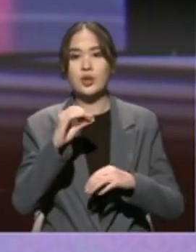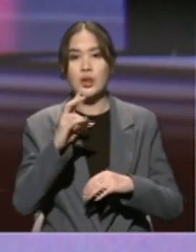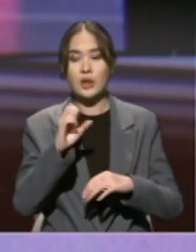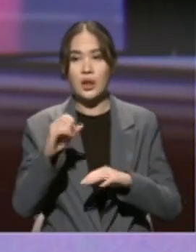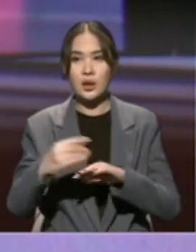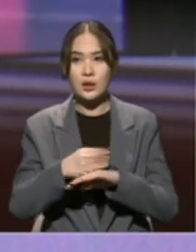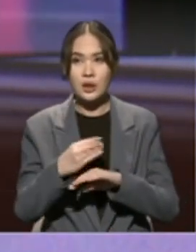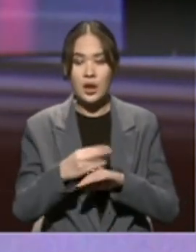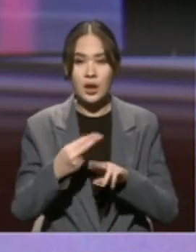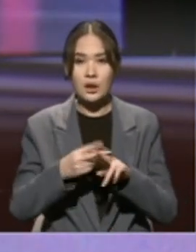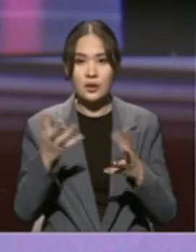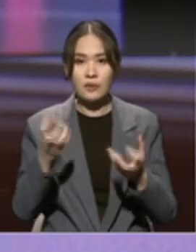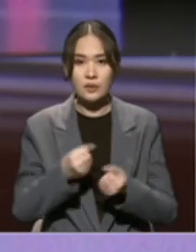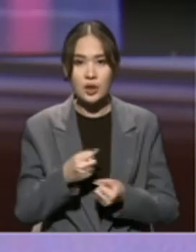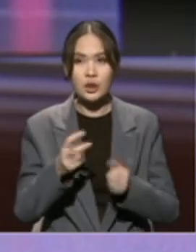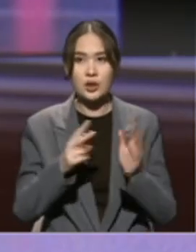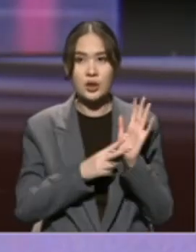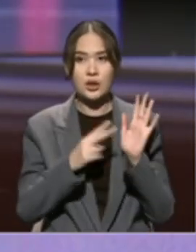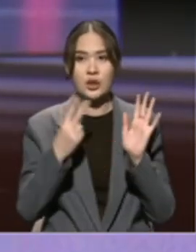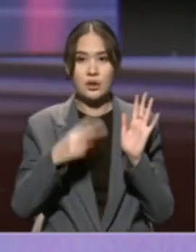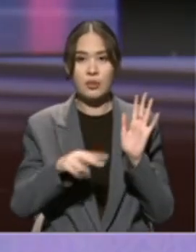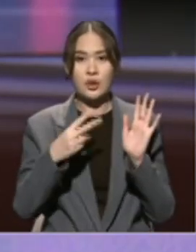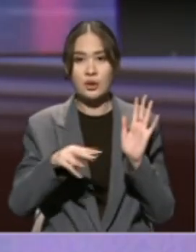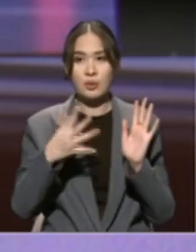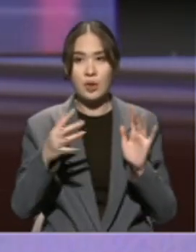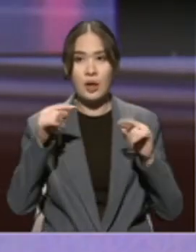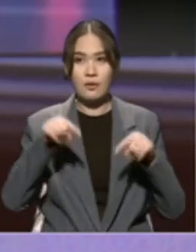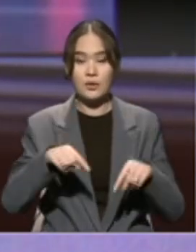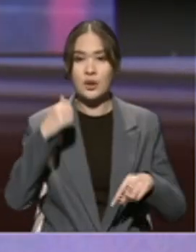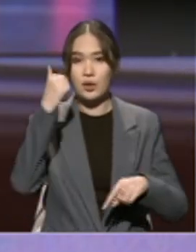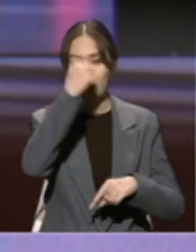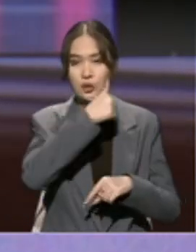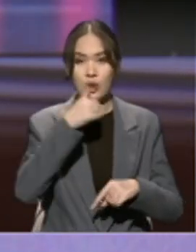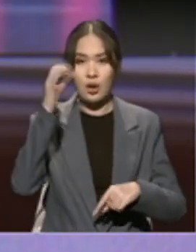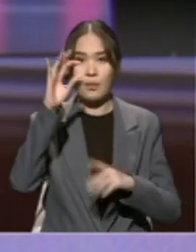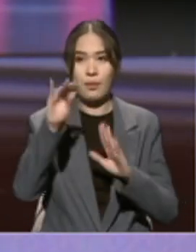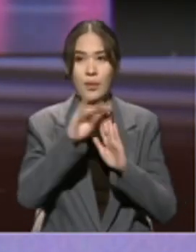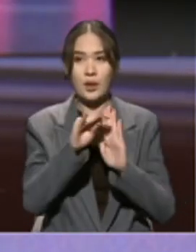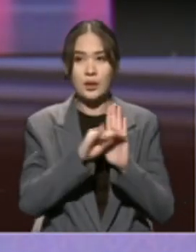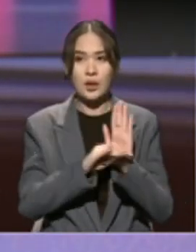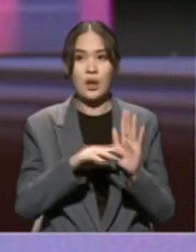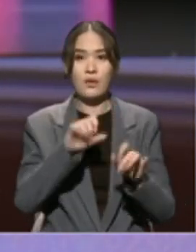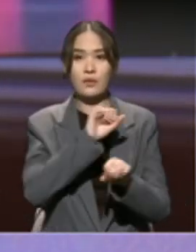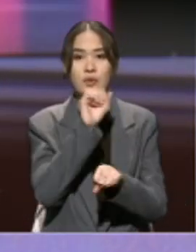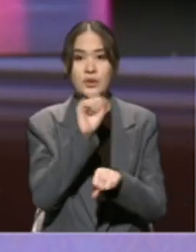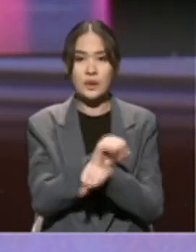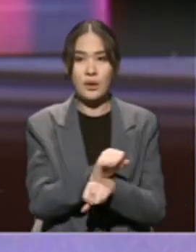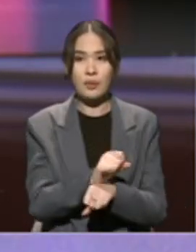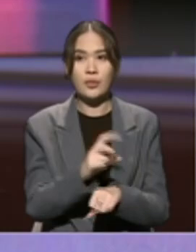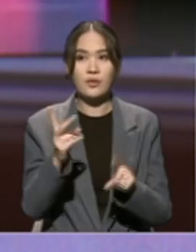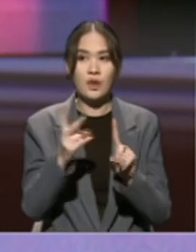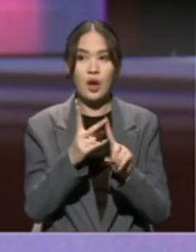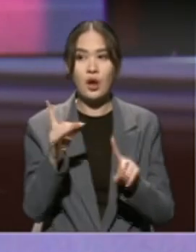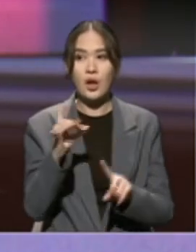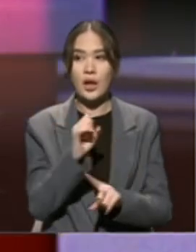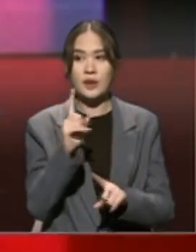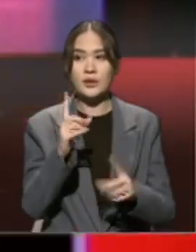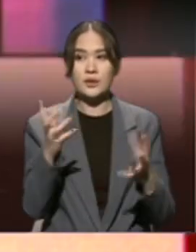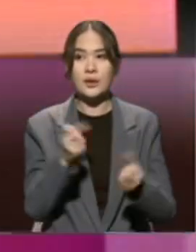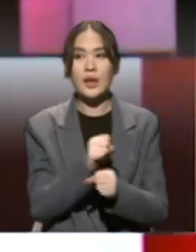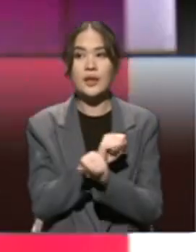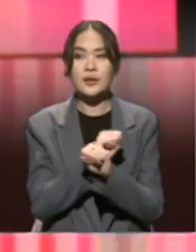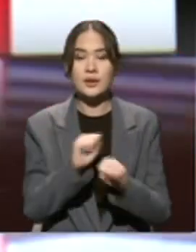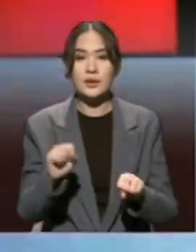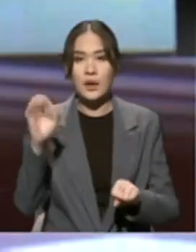мысалға 720-25. Кейін барып осы жылы ғана осы 720-25 бағдарламасына шектеу қойды. Екінші рет алмасын алуға